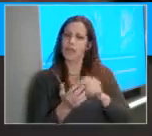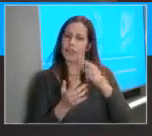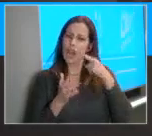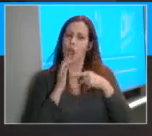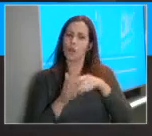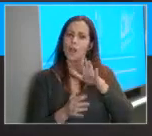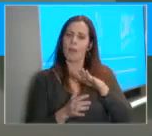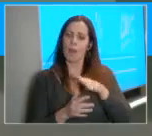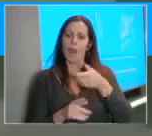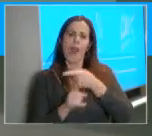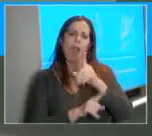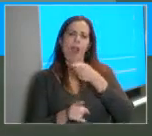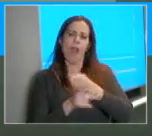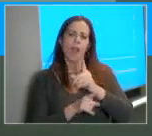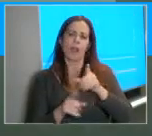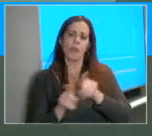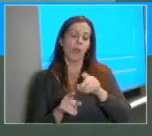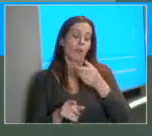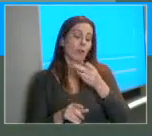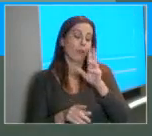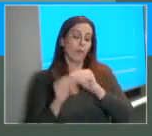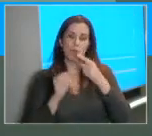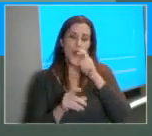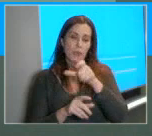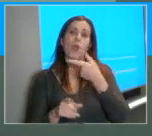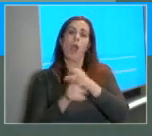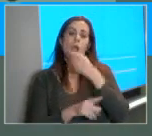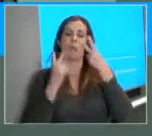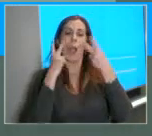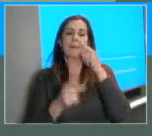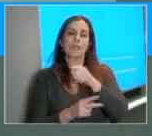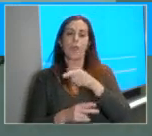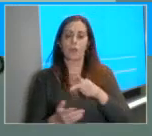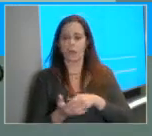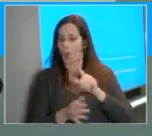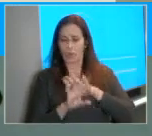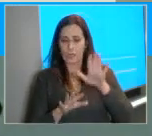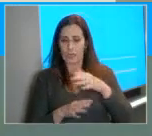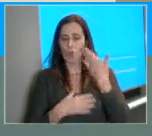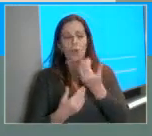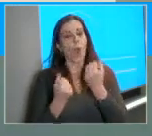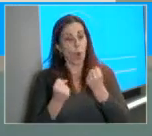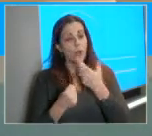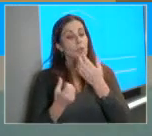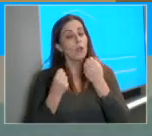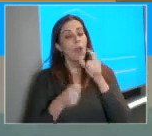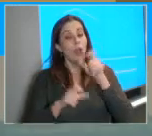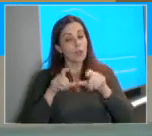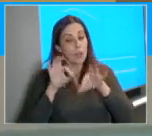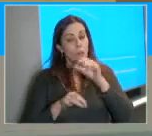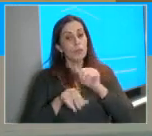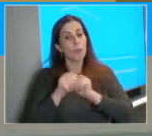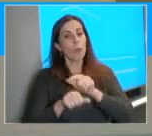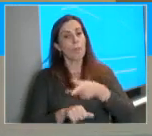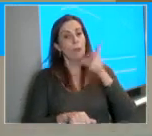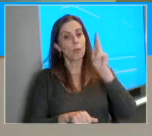להראות עד כמה הוא נרדף, איזשהו צד מחשפות, הוא אפילו משתמש בביטוי הזה, ולכן לא רק שזה מחזק את הבייס הקשה שלו, זה